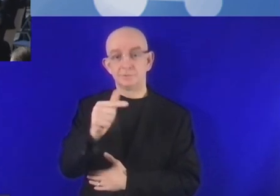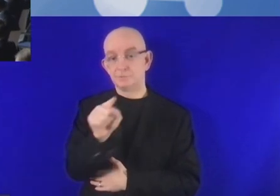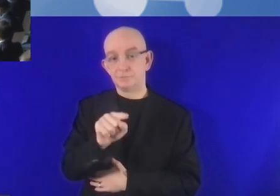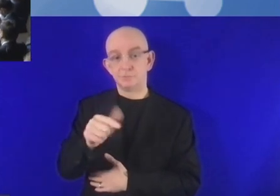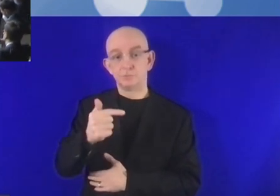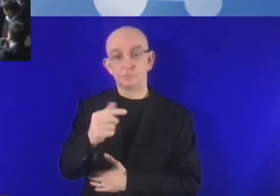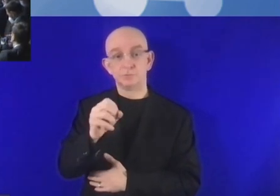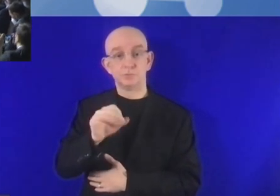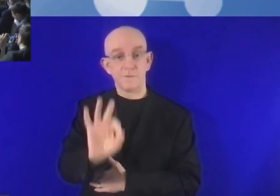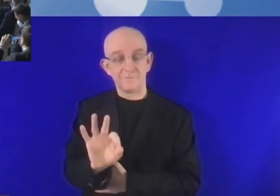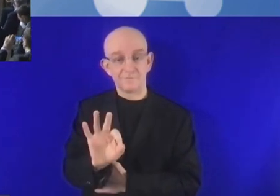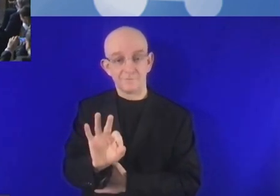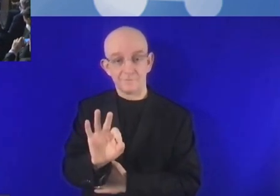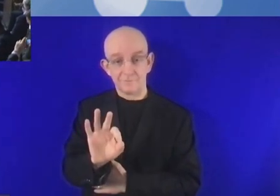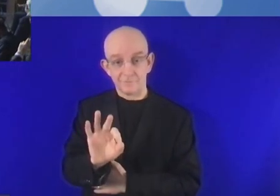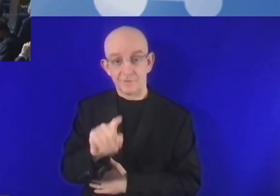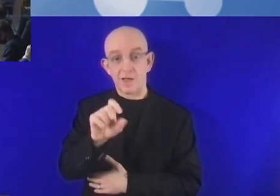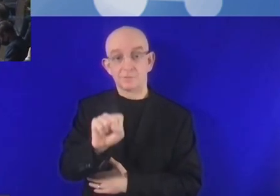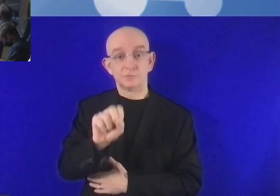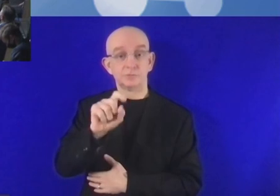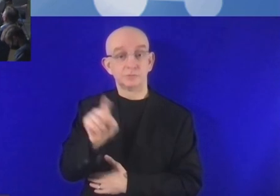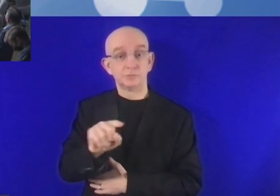Witamy pana i przekazuję już panu głos.